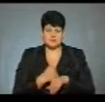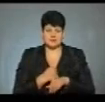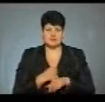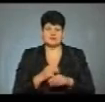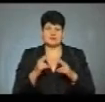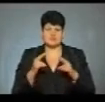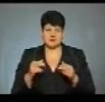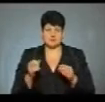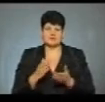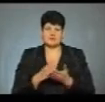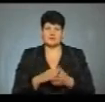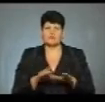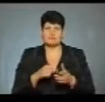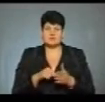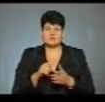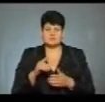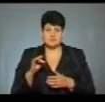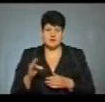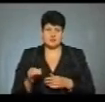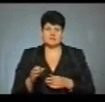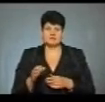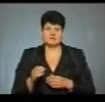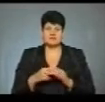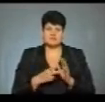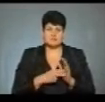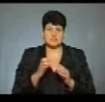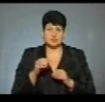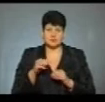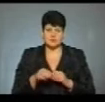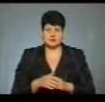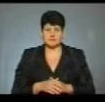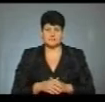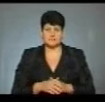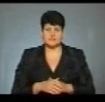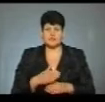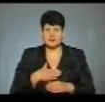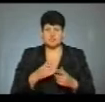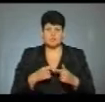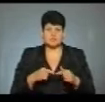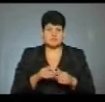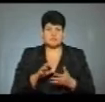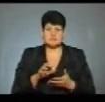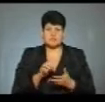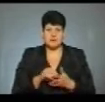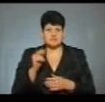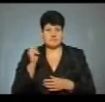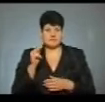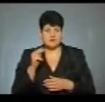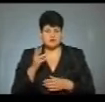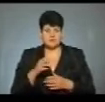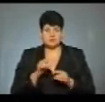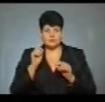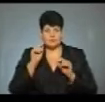в місті Збаражі, замок князів Збаразьких 17 століття. От наша організація займається вивченням,